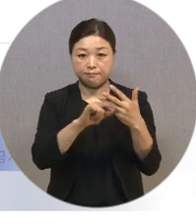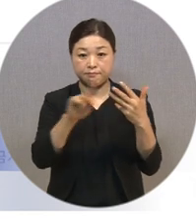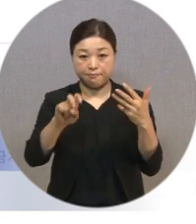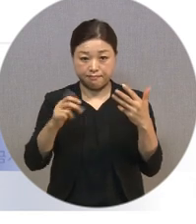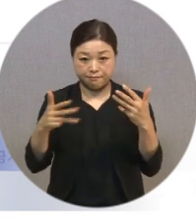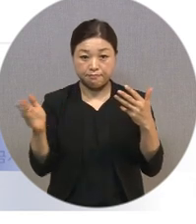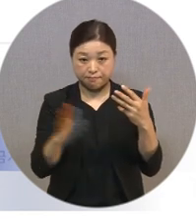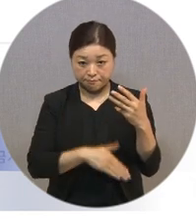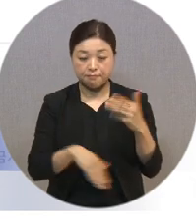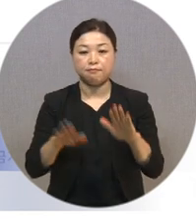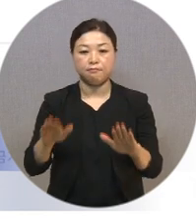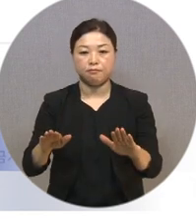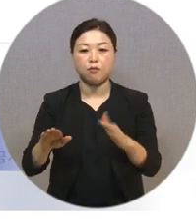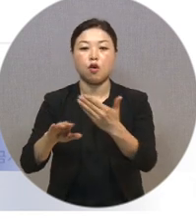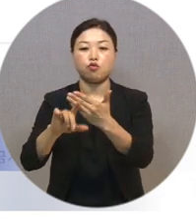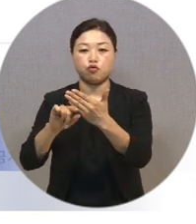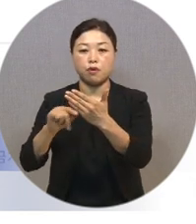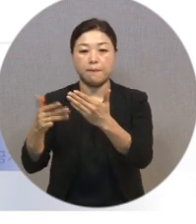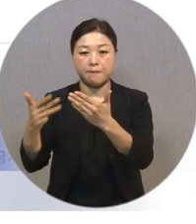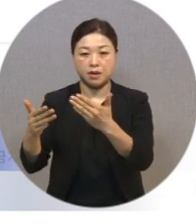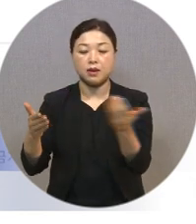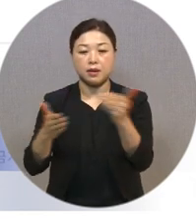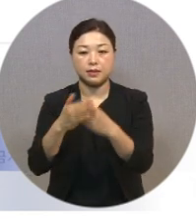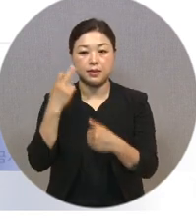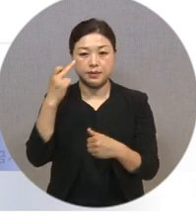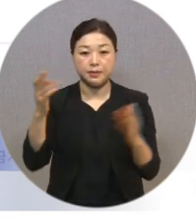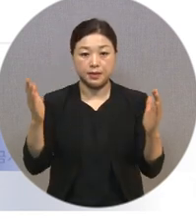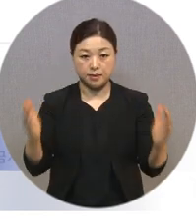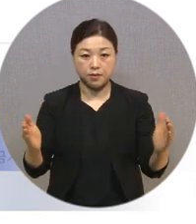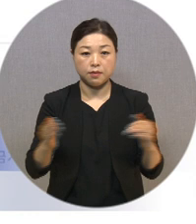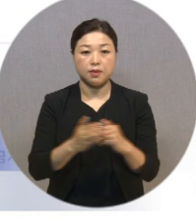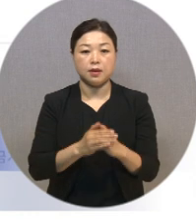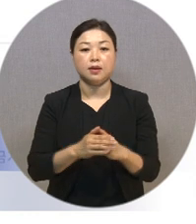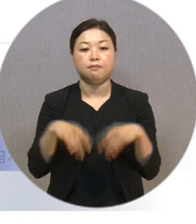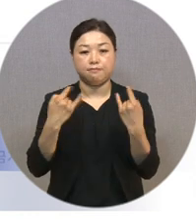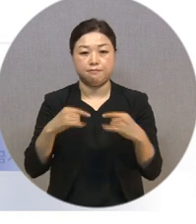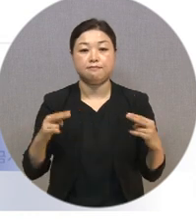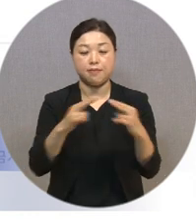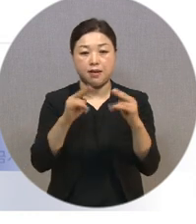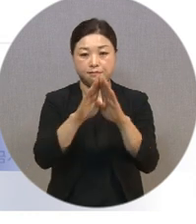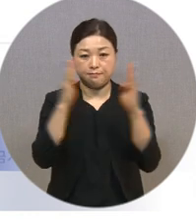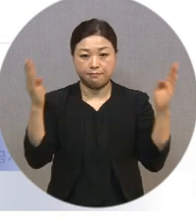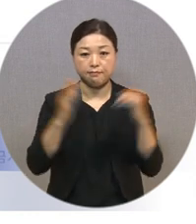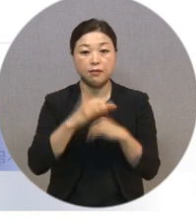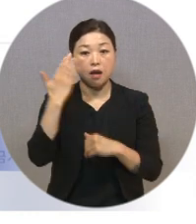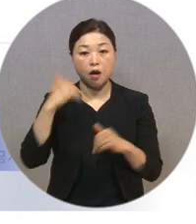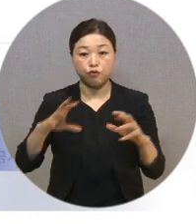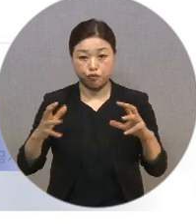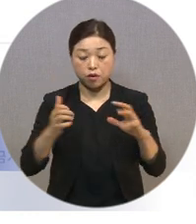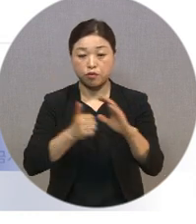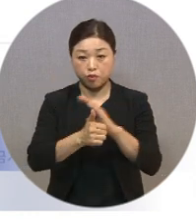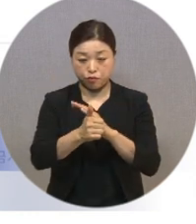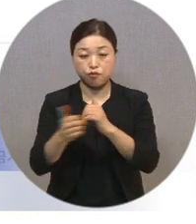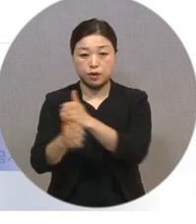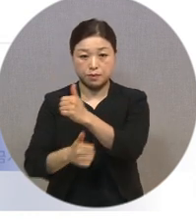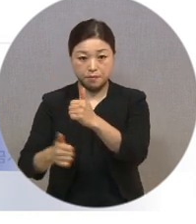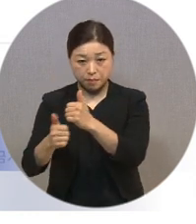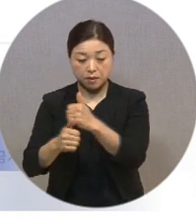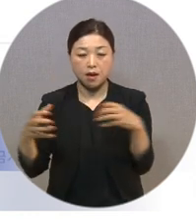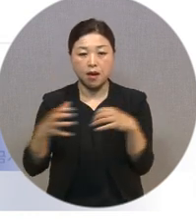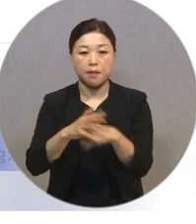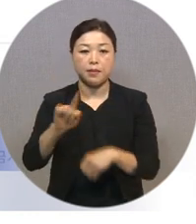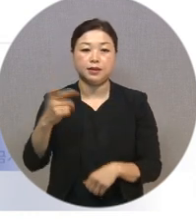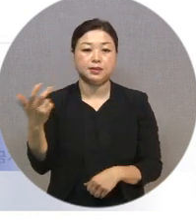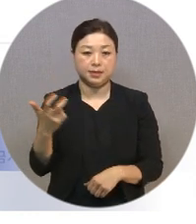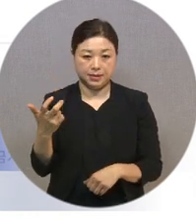28일부터 오는 9월 8일까지 12일간 프랑스 파리 에서 열리며 우리나라에서는 선수와 임원 등 총